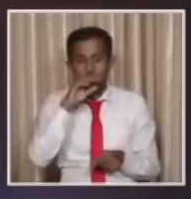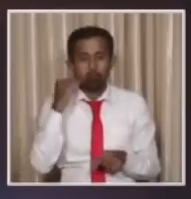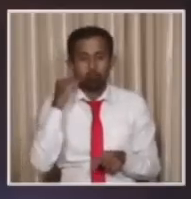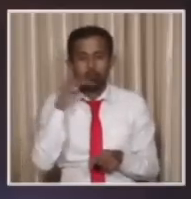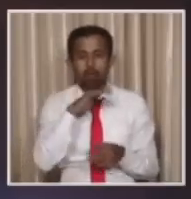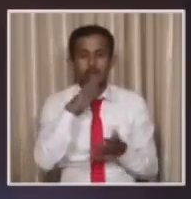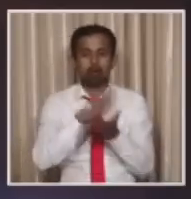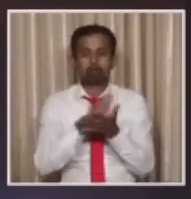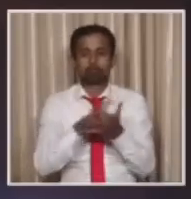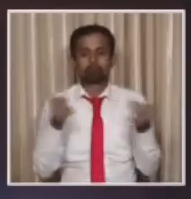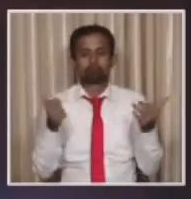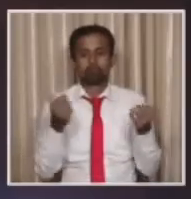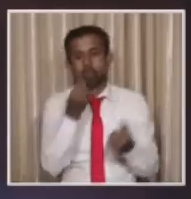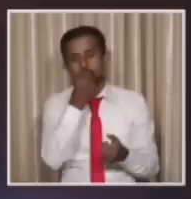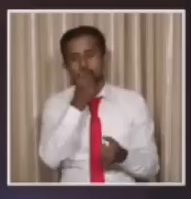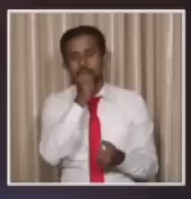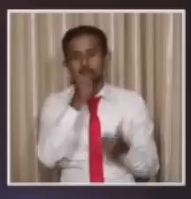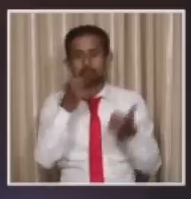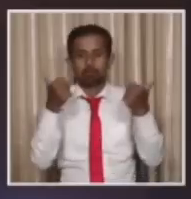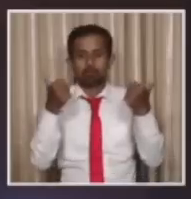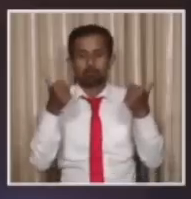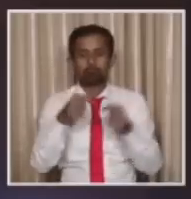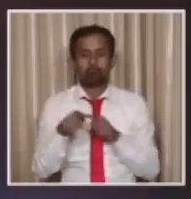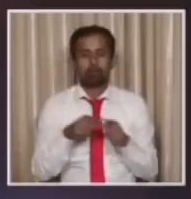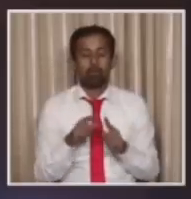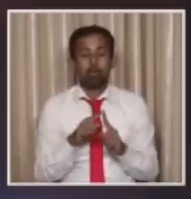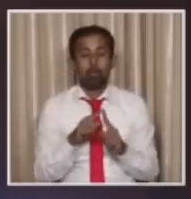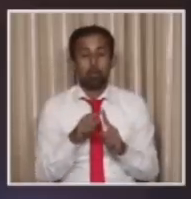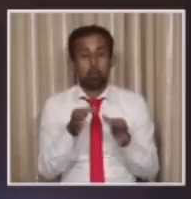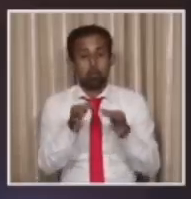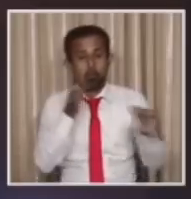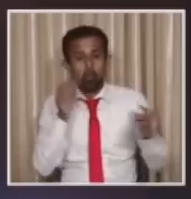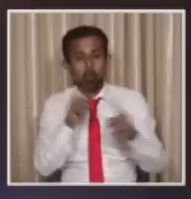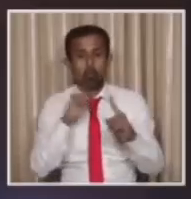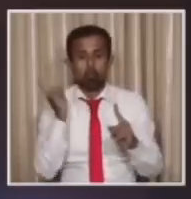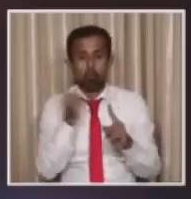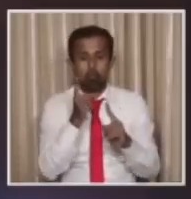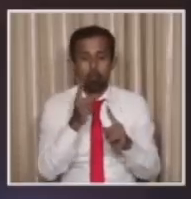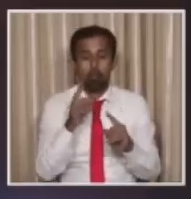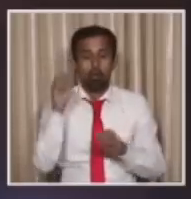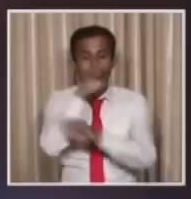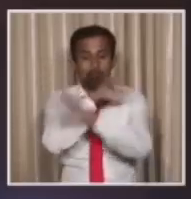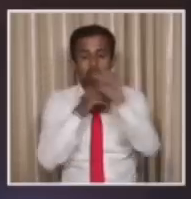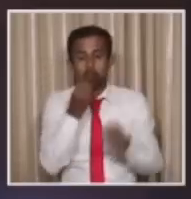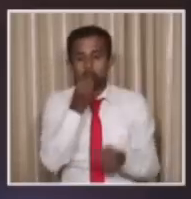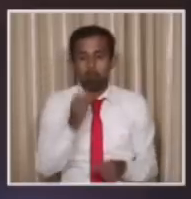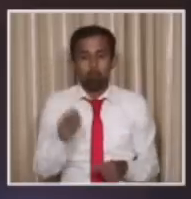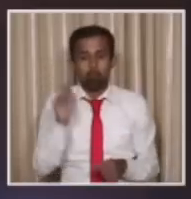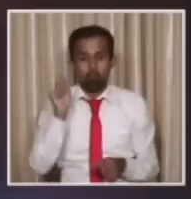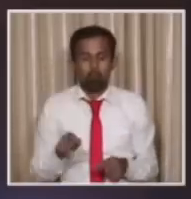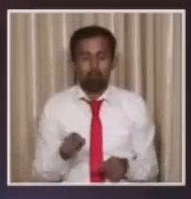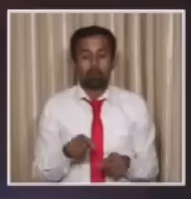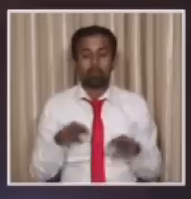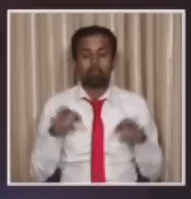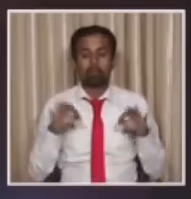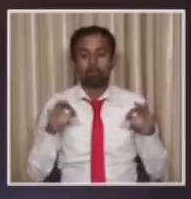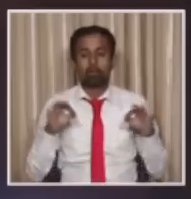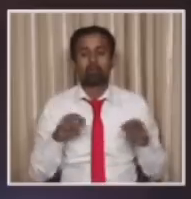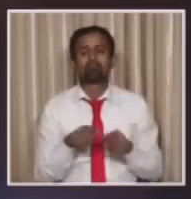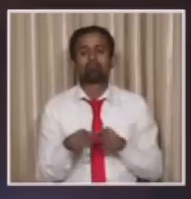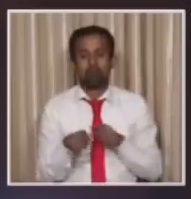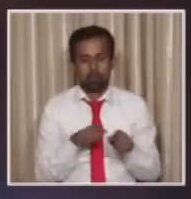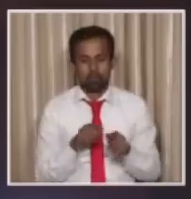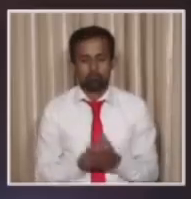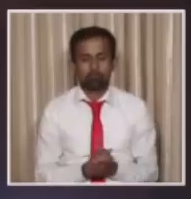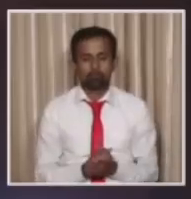සතුටින් හොඳට කාලා බීලා ඉන්නේ. ඒ වගේ දැන් මේ පොසොන් වලට දන්සල් වෙසක් වලට දන්සල් තියලා එහෙම සම්දර්ශන තවලින් තමයි යන්න හදන්නේ.